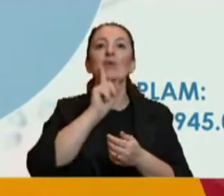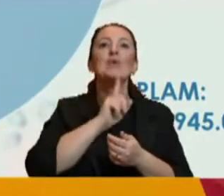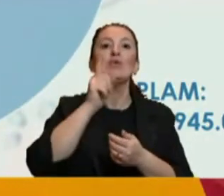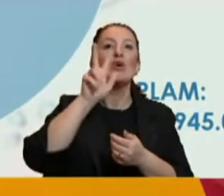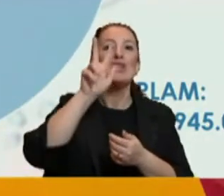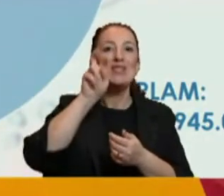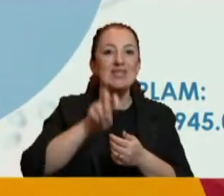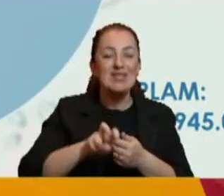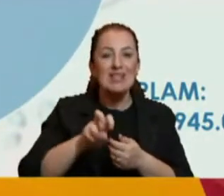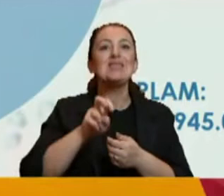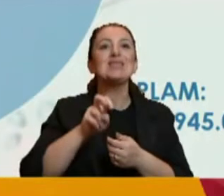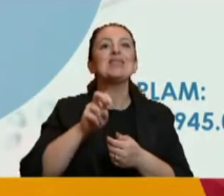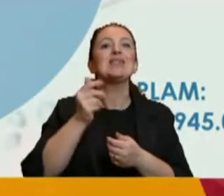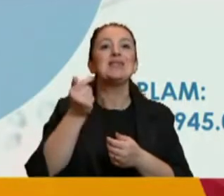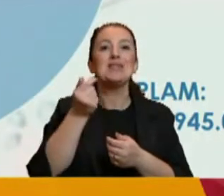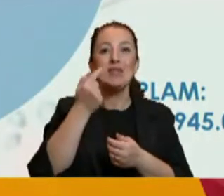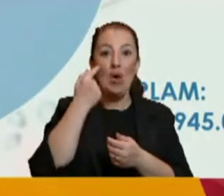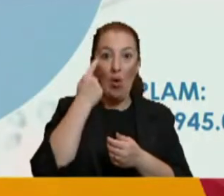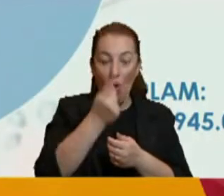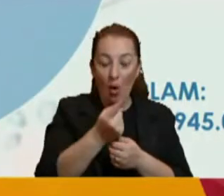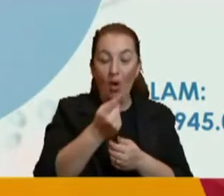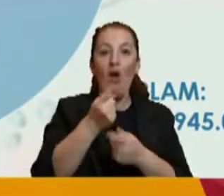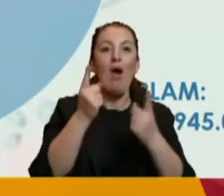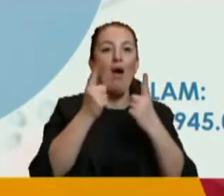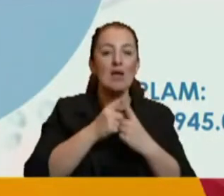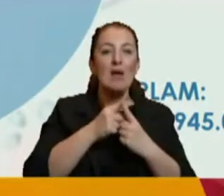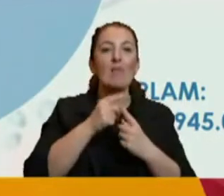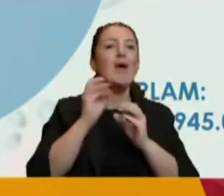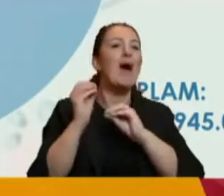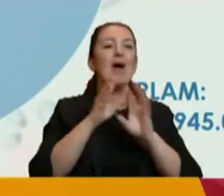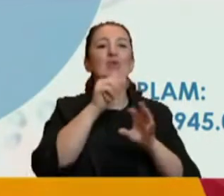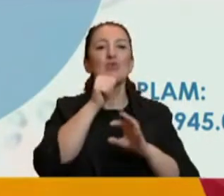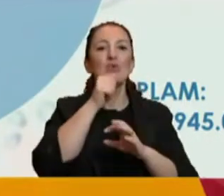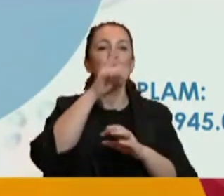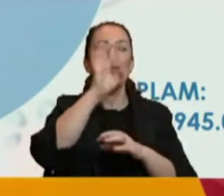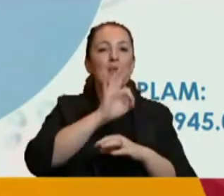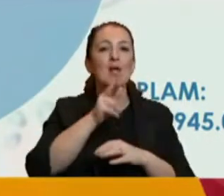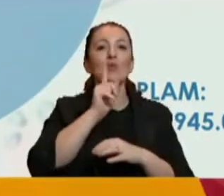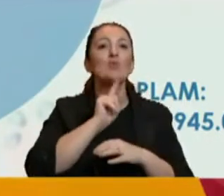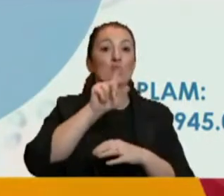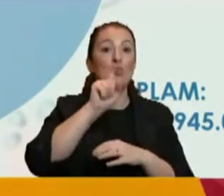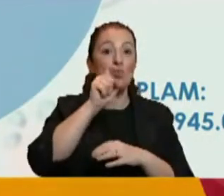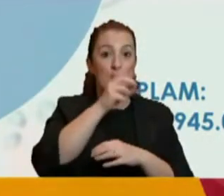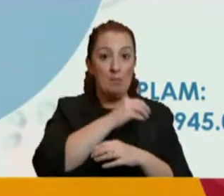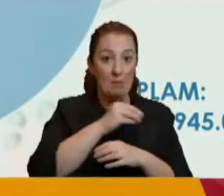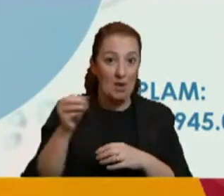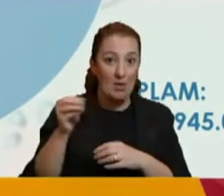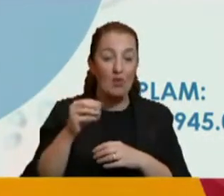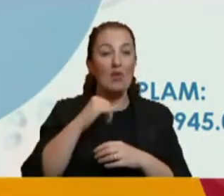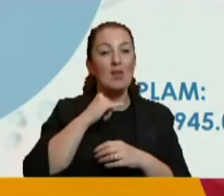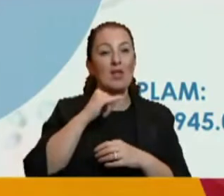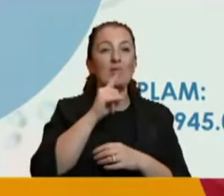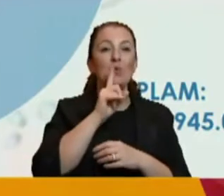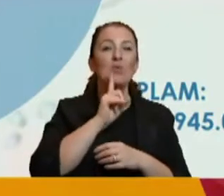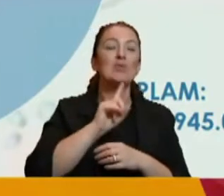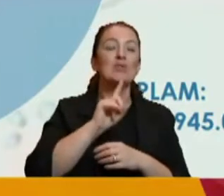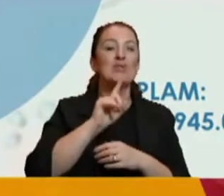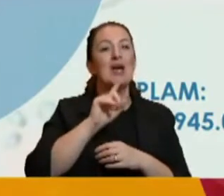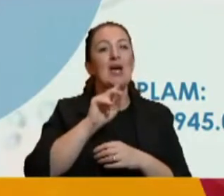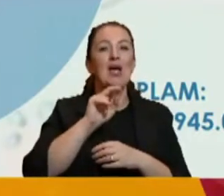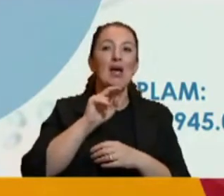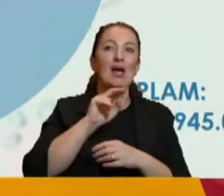38'lik bırak Ama küfür yatırımlarına 1 milyar 939 milyon yaklaşık yüzde 52